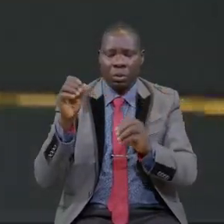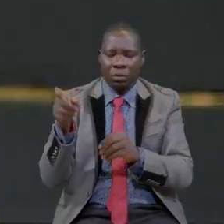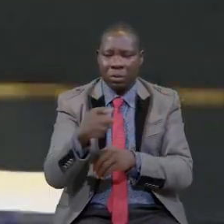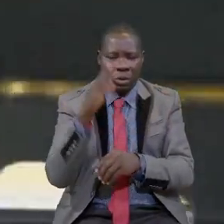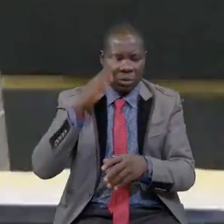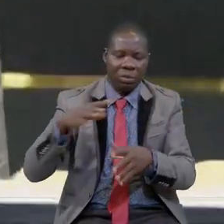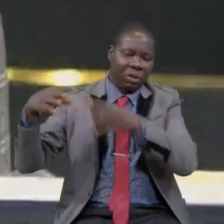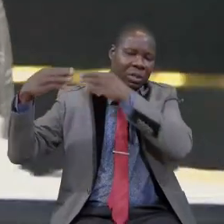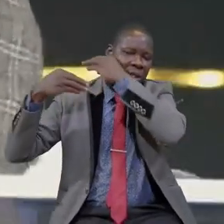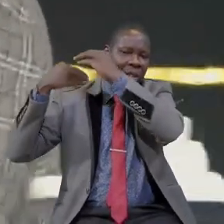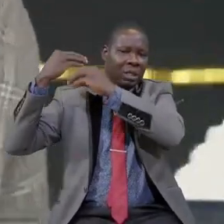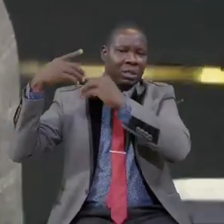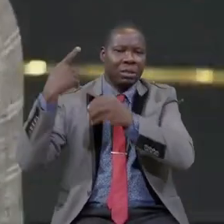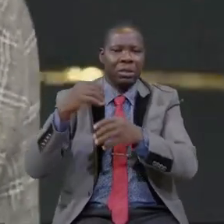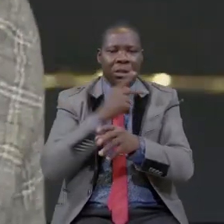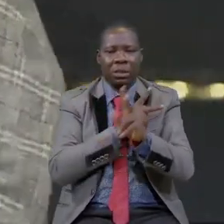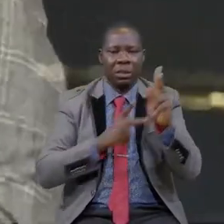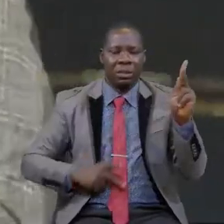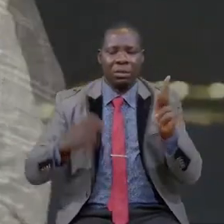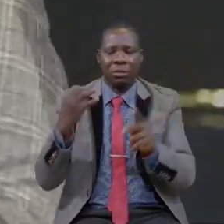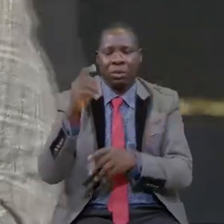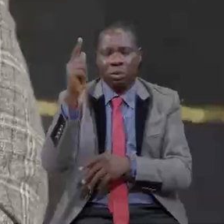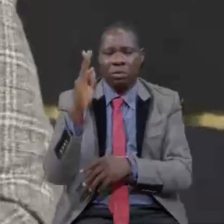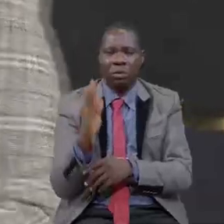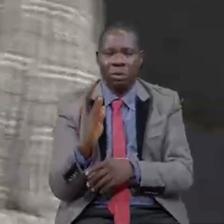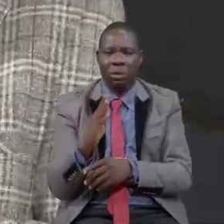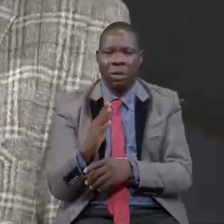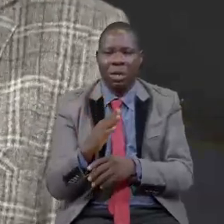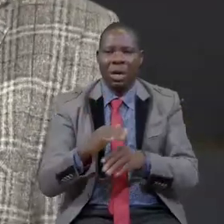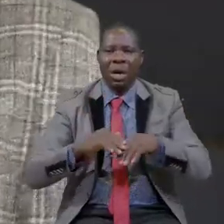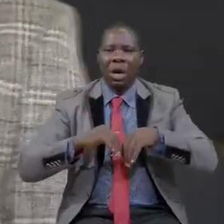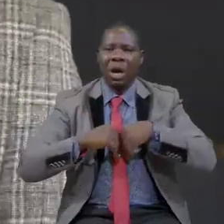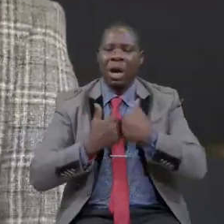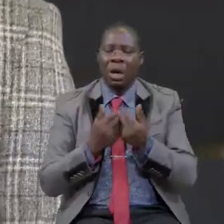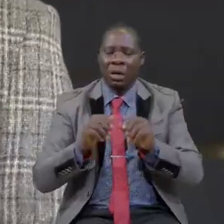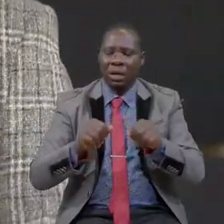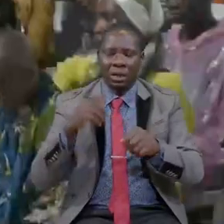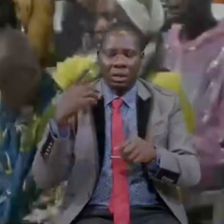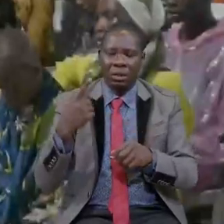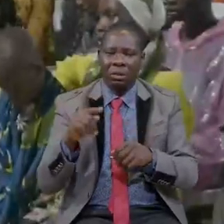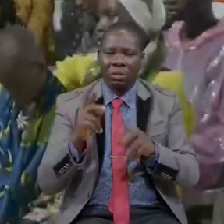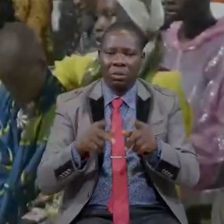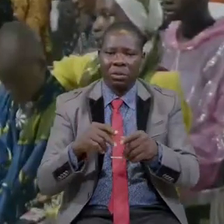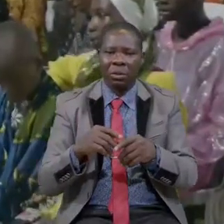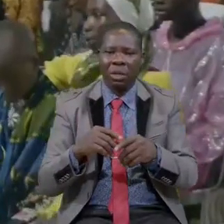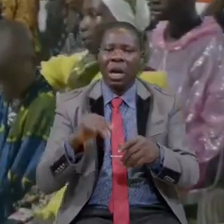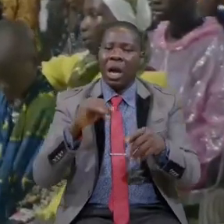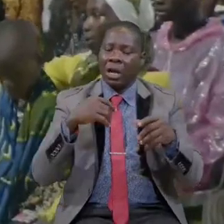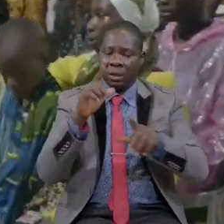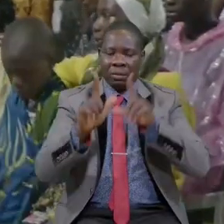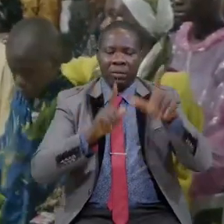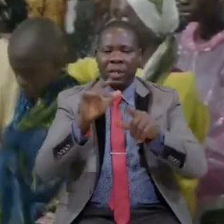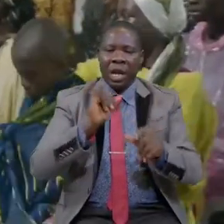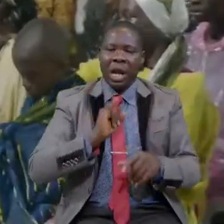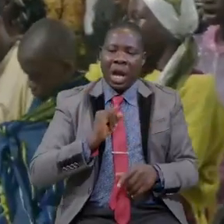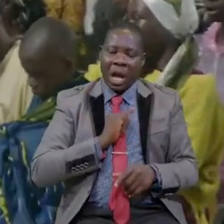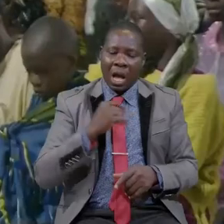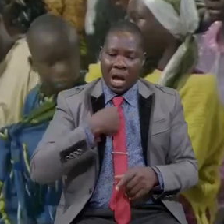n'héritera le royaume de Dieu. Moi, je vais hériter le royaume de Dieu. Moi, je vais